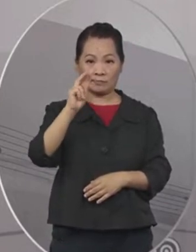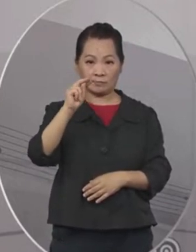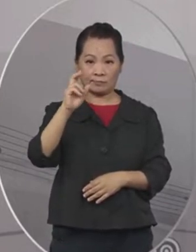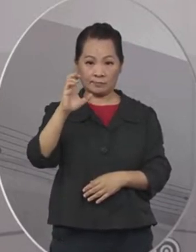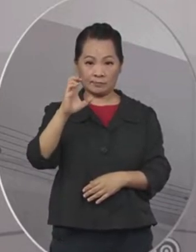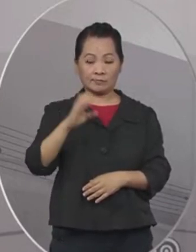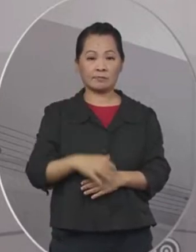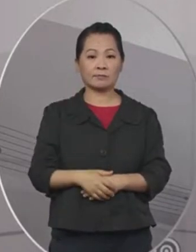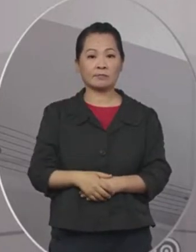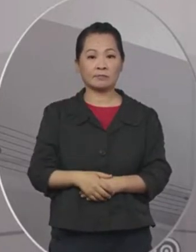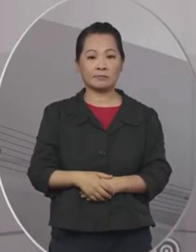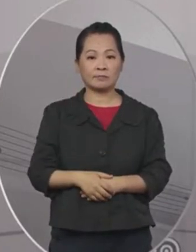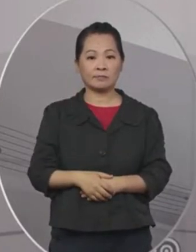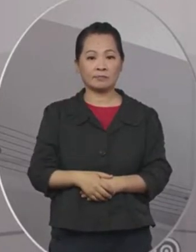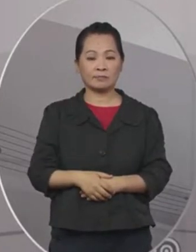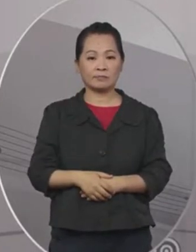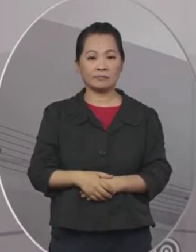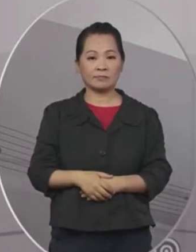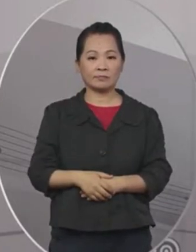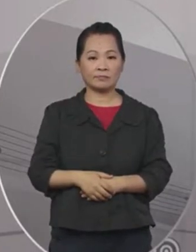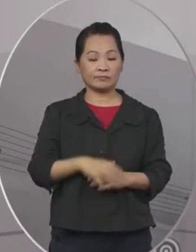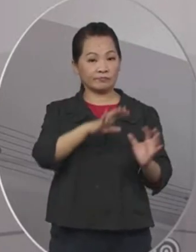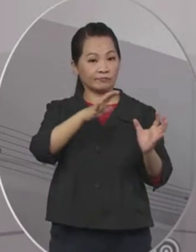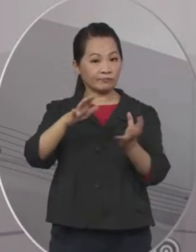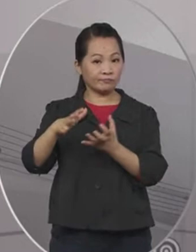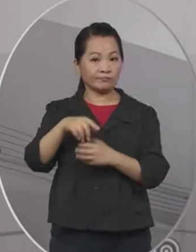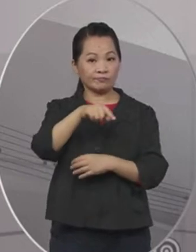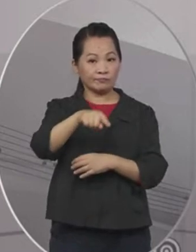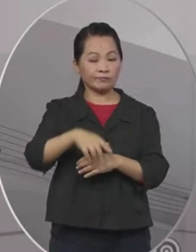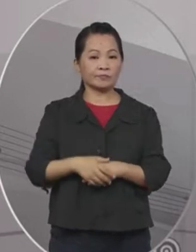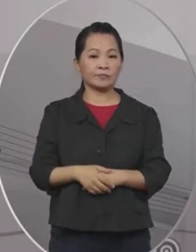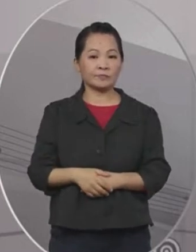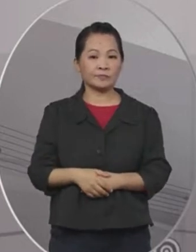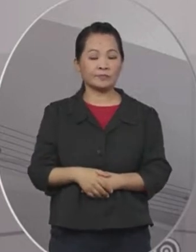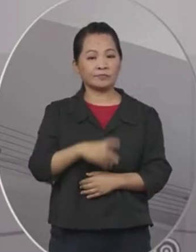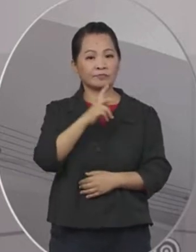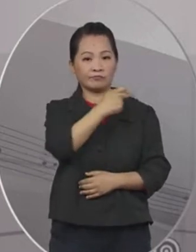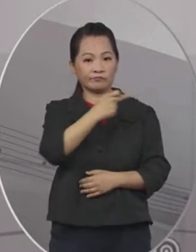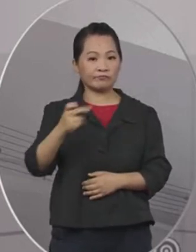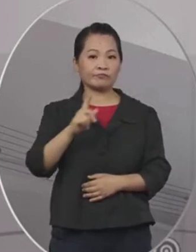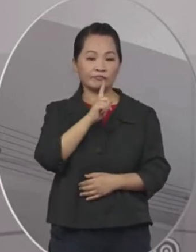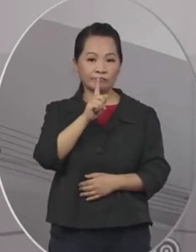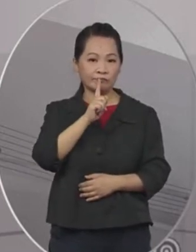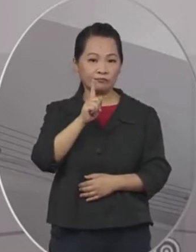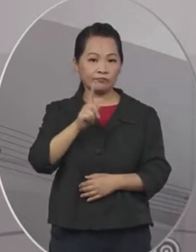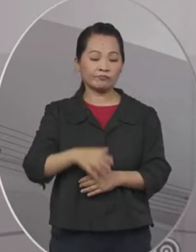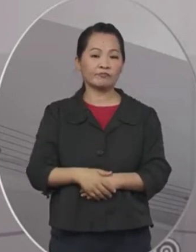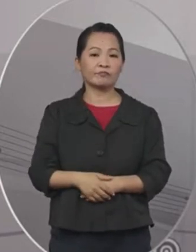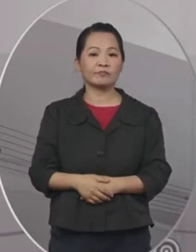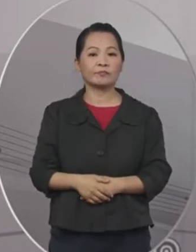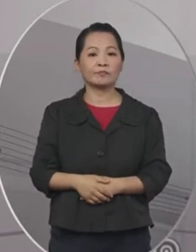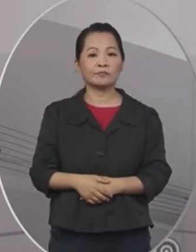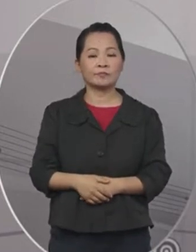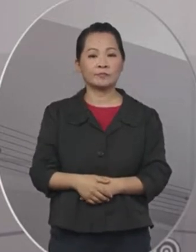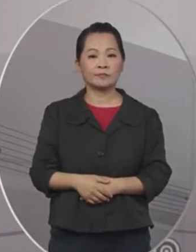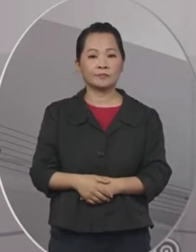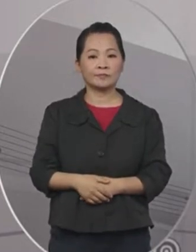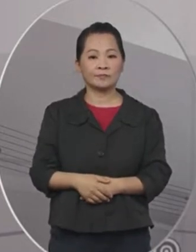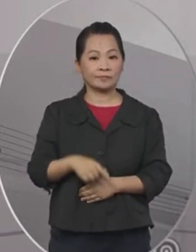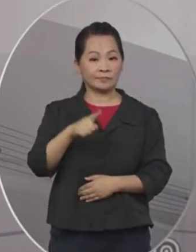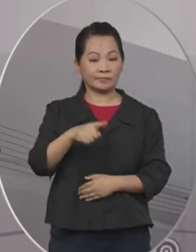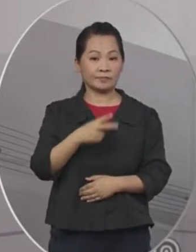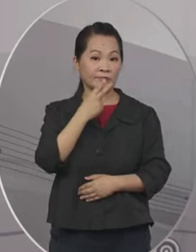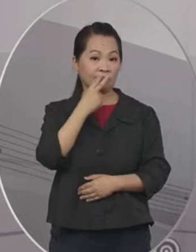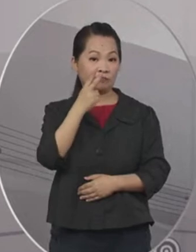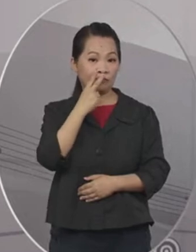FCTC World Health Organization Framework Convention on Tobacco Control 的